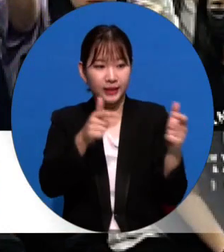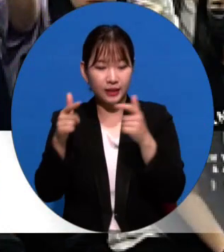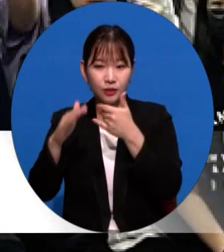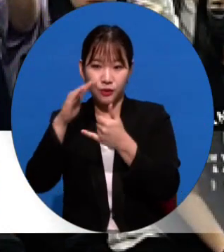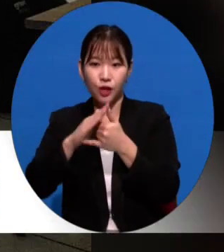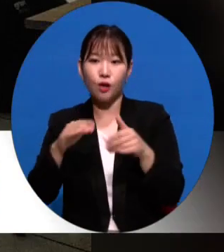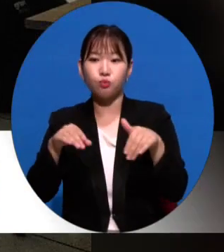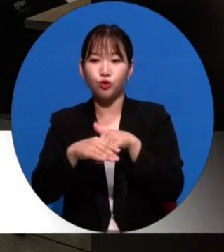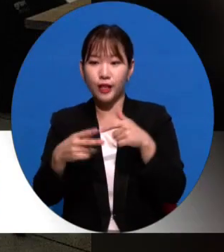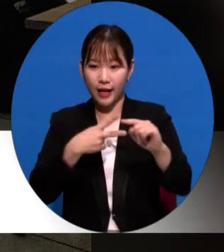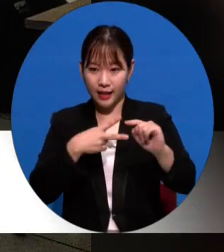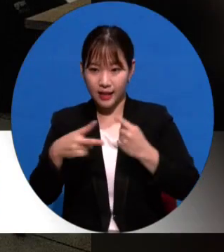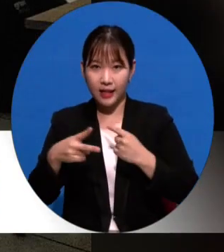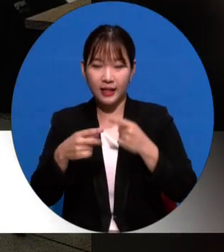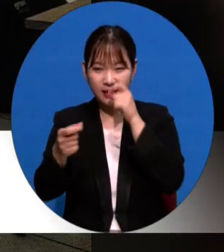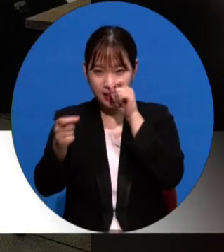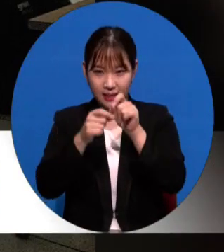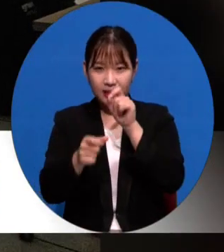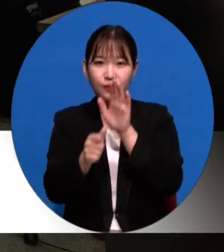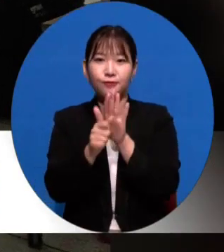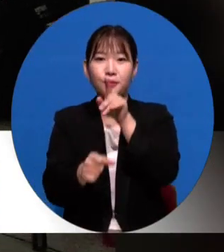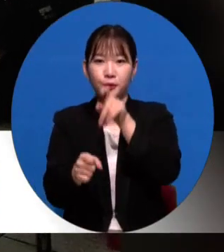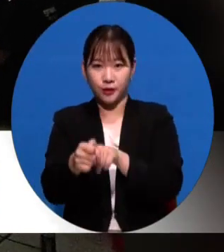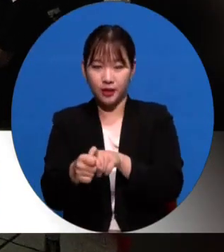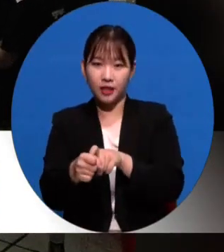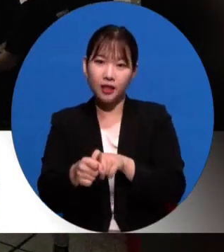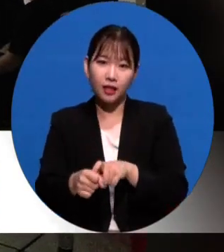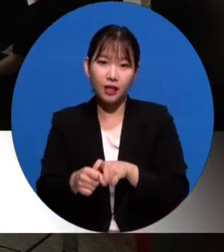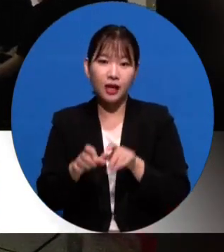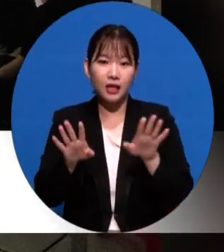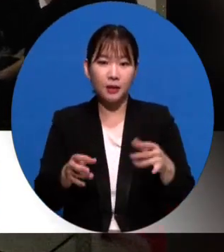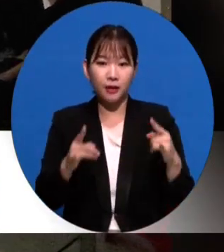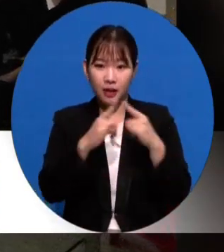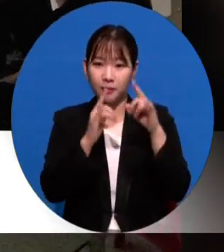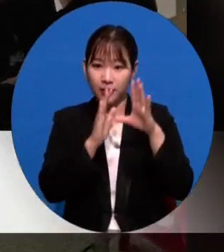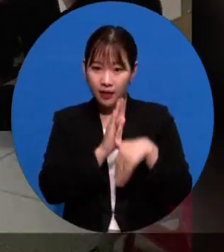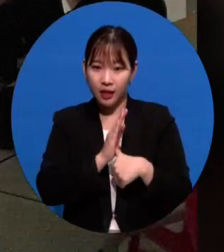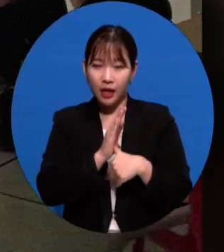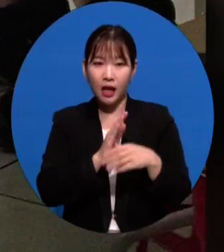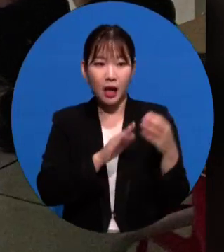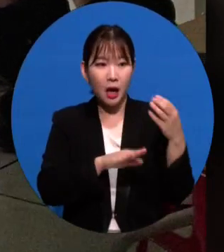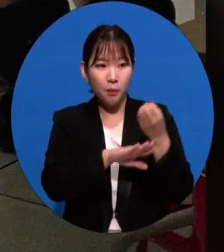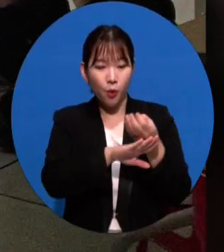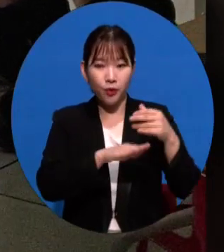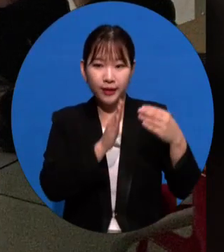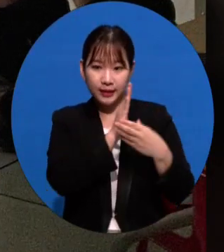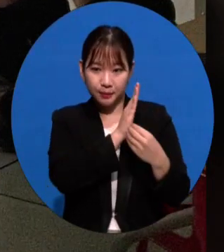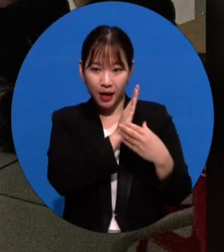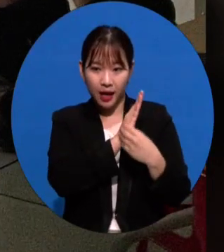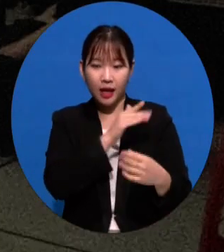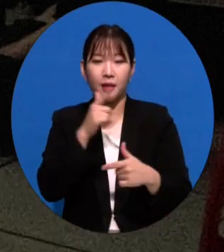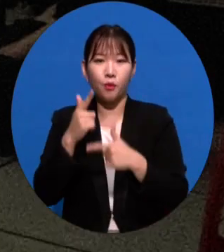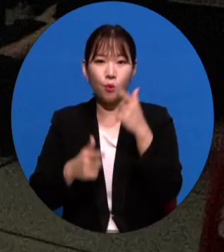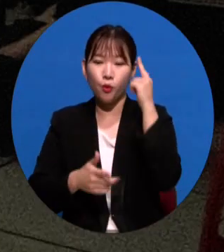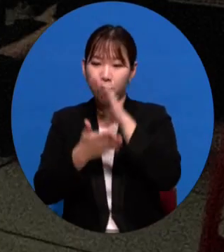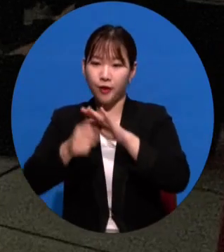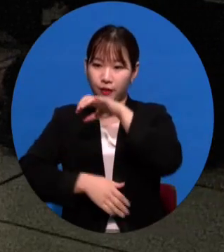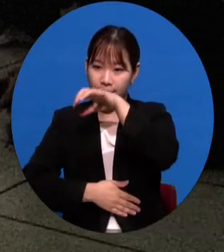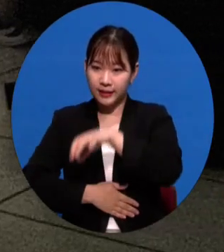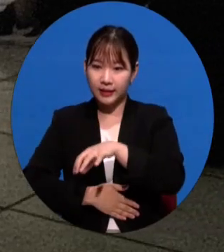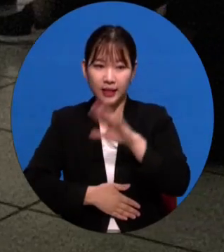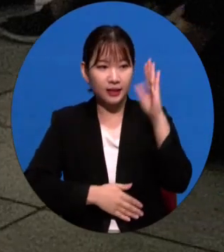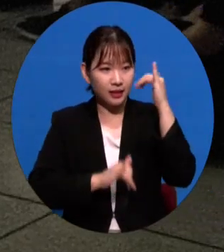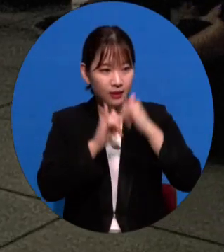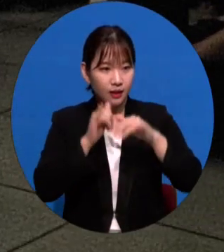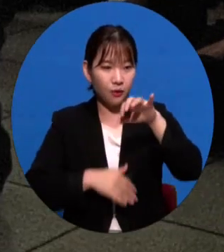청소년들의 문화적 이해와 친목을 다지기 위해 마련됐으며 이번 캠프에서는 보성 차밭과 목포 평화광장